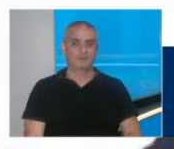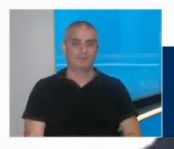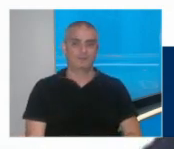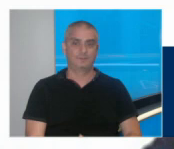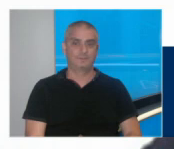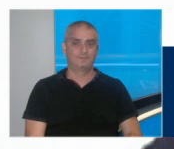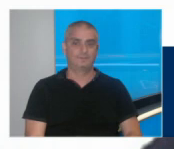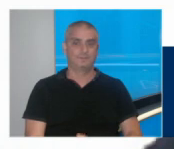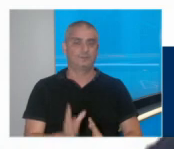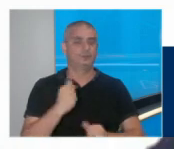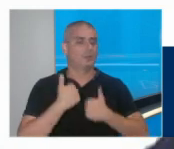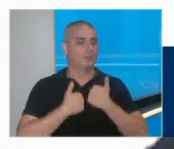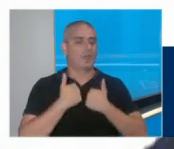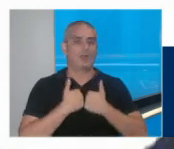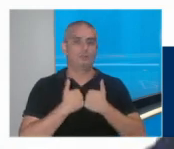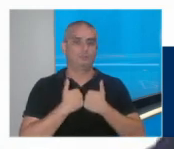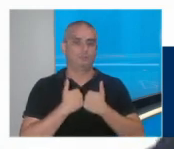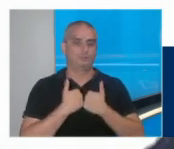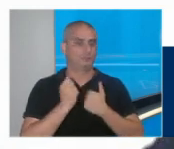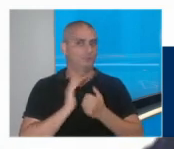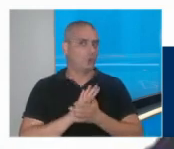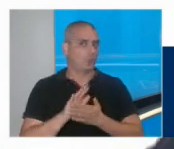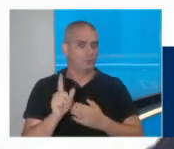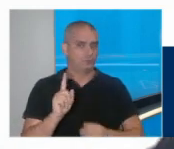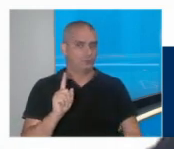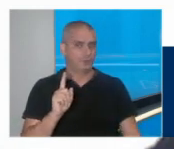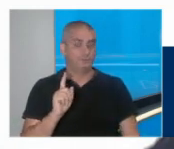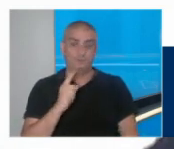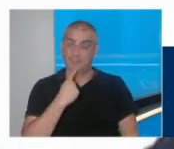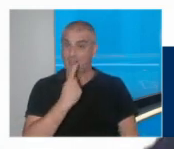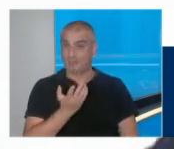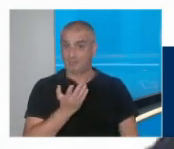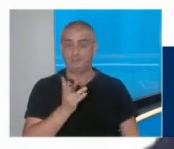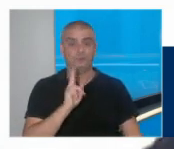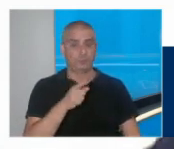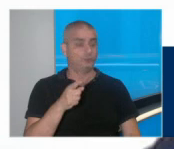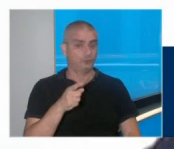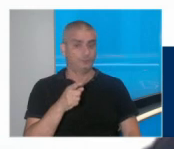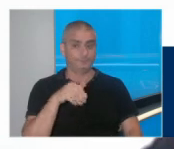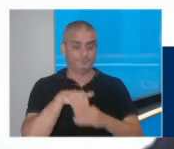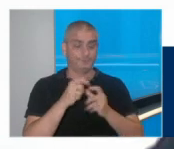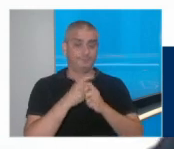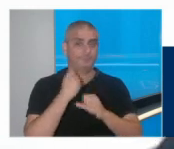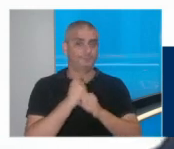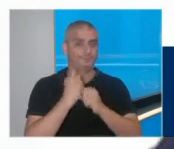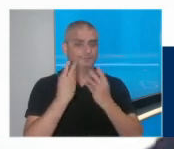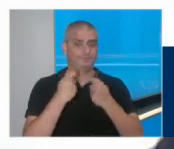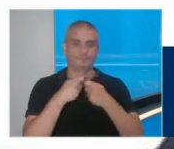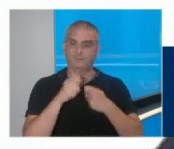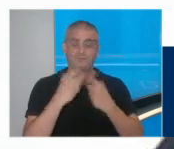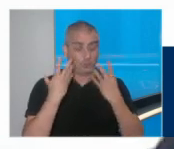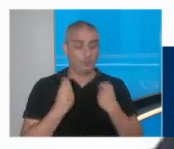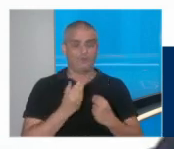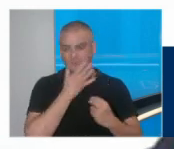שם תחרות לא פשוטה, צריך להגיד, יש שם במפלגת העבודה הרבה ח"כים